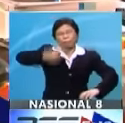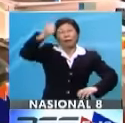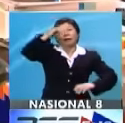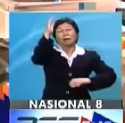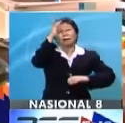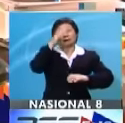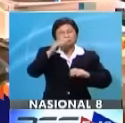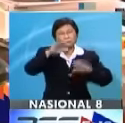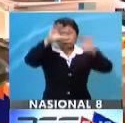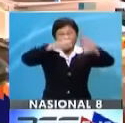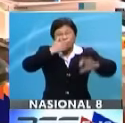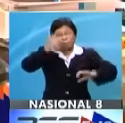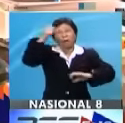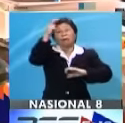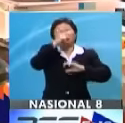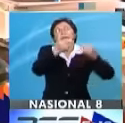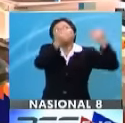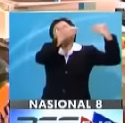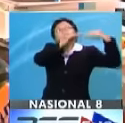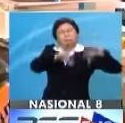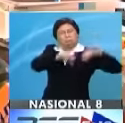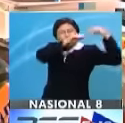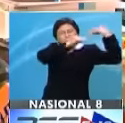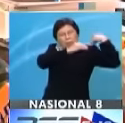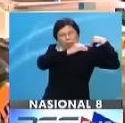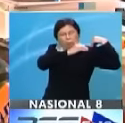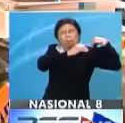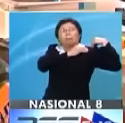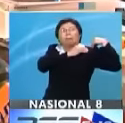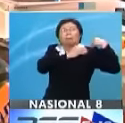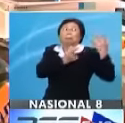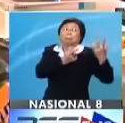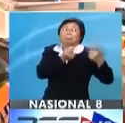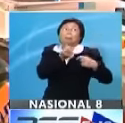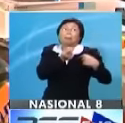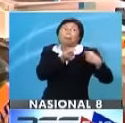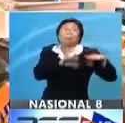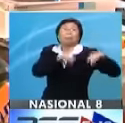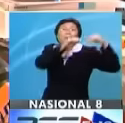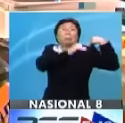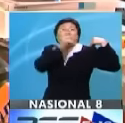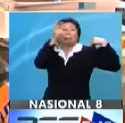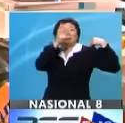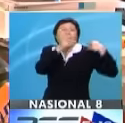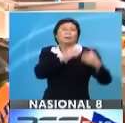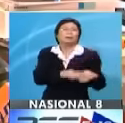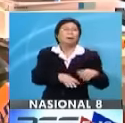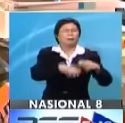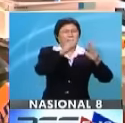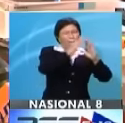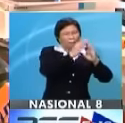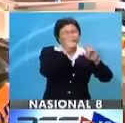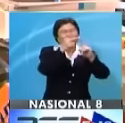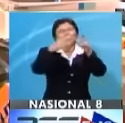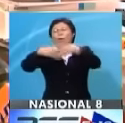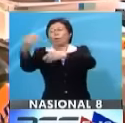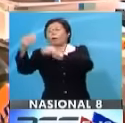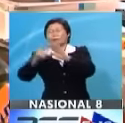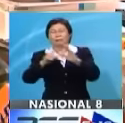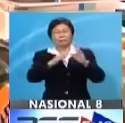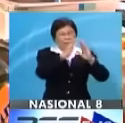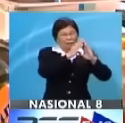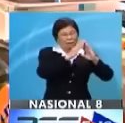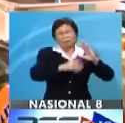kerajaan menampung kos kos di antara bandar ke luar bandar. Jadi kos ini